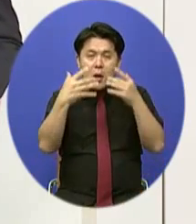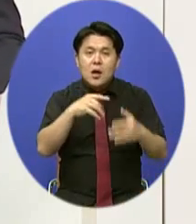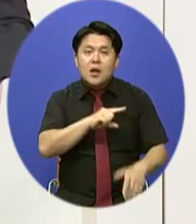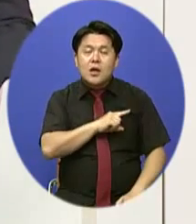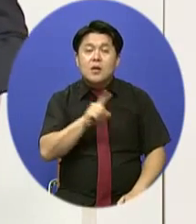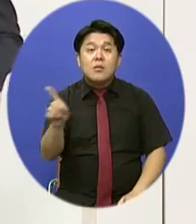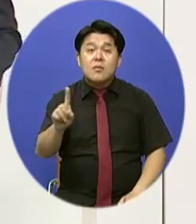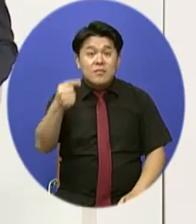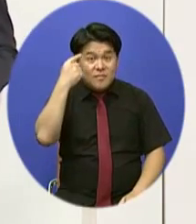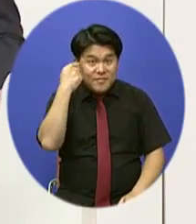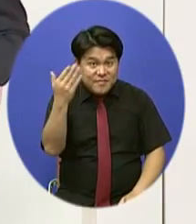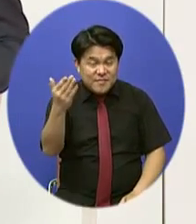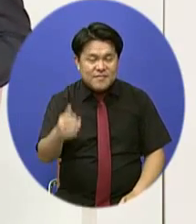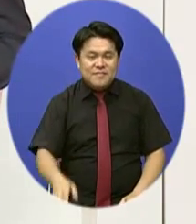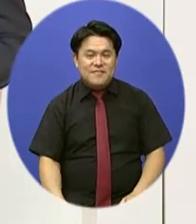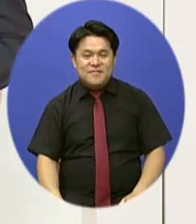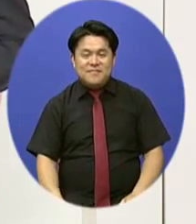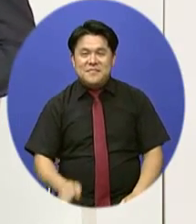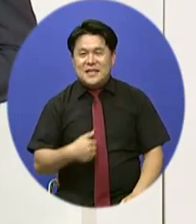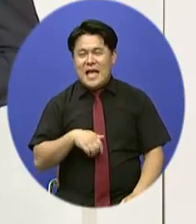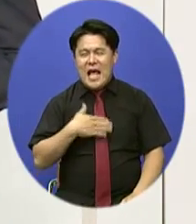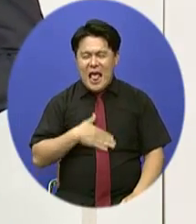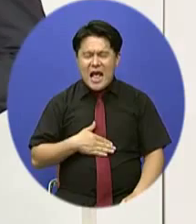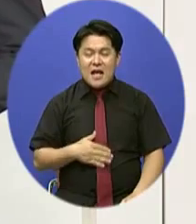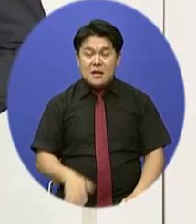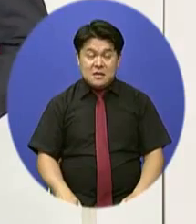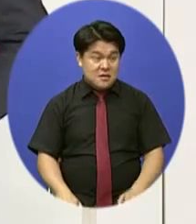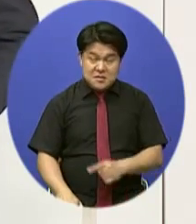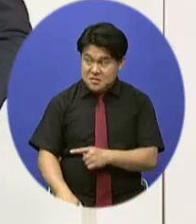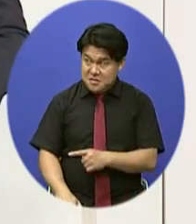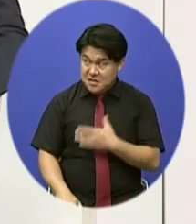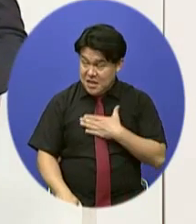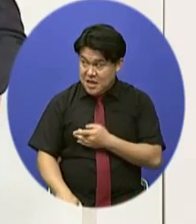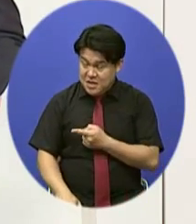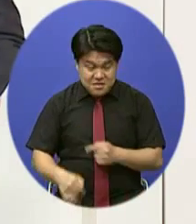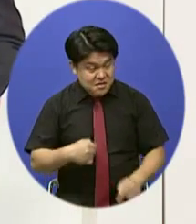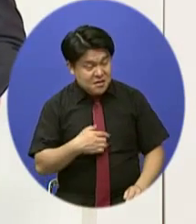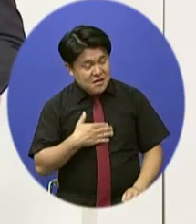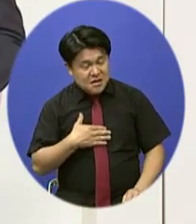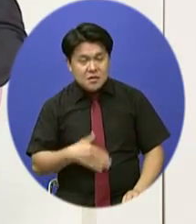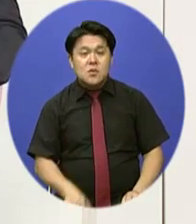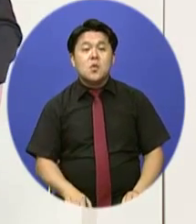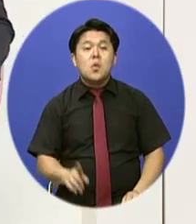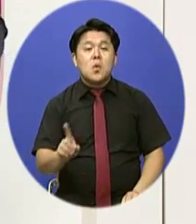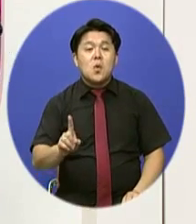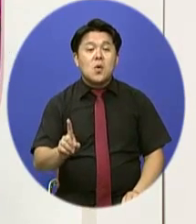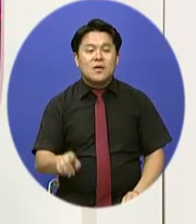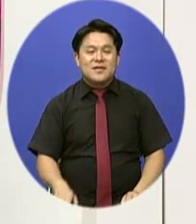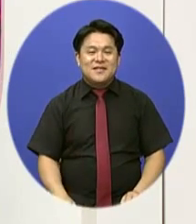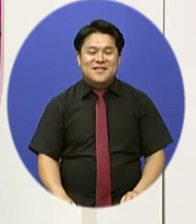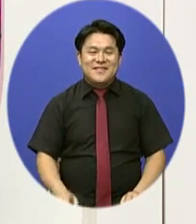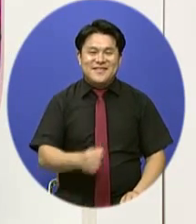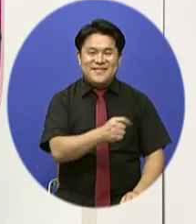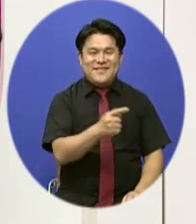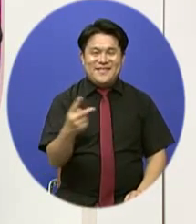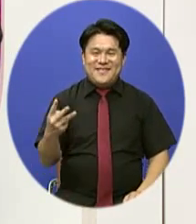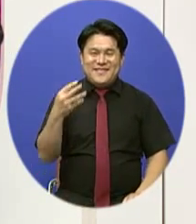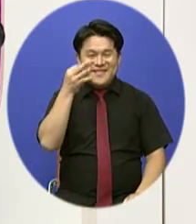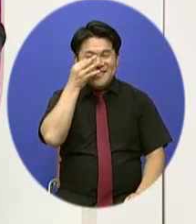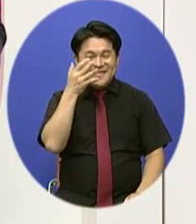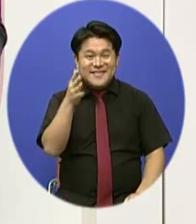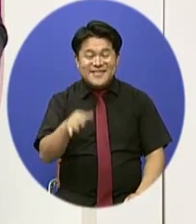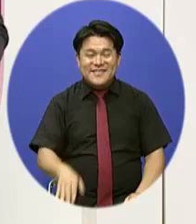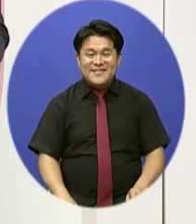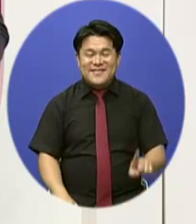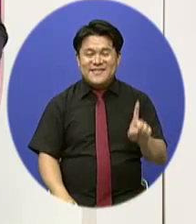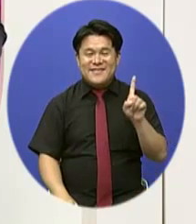알겠네. 나는 알겠네. 알겠다. 알아요? 알아요. 네. 자, 먼저 이효정 씨. 되게 어려운 거예요. 보기를 한번 드리죠. 네,